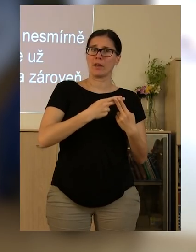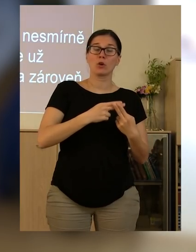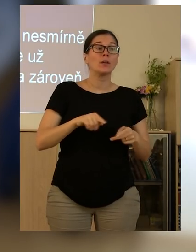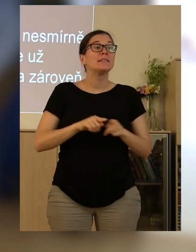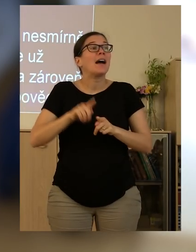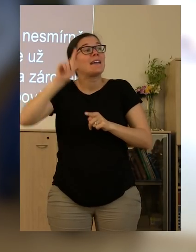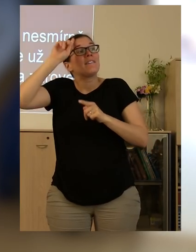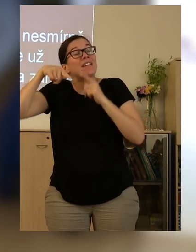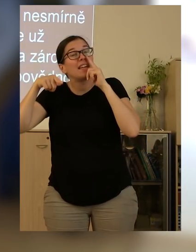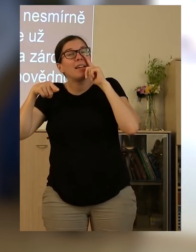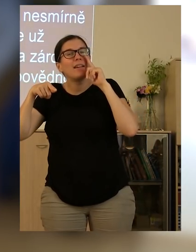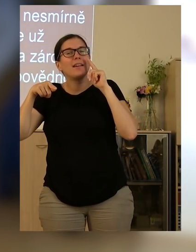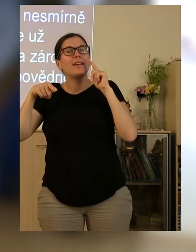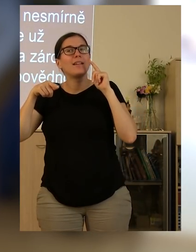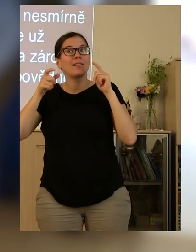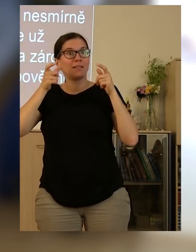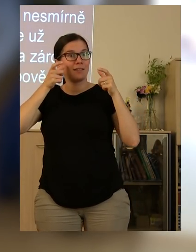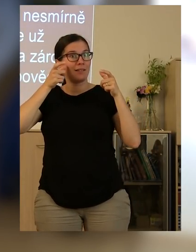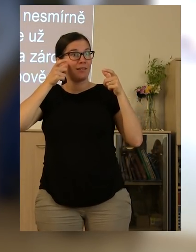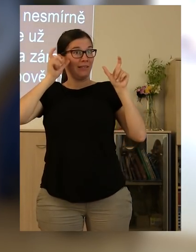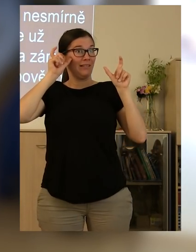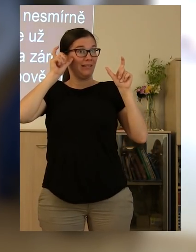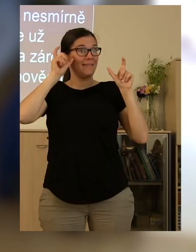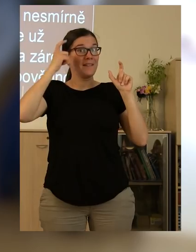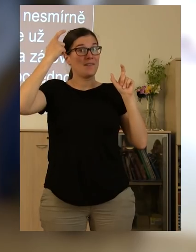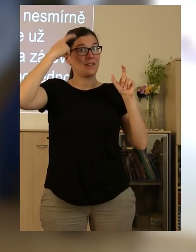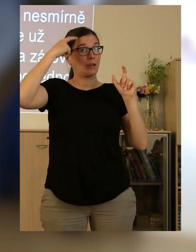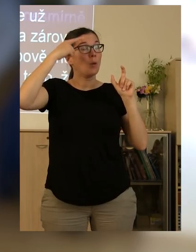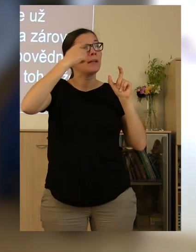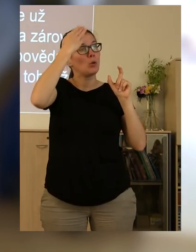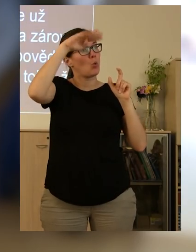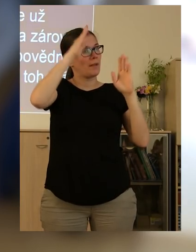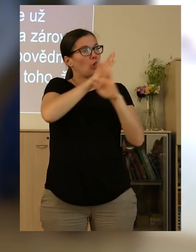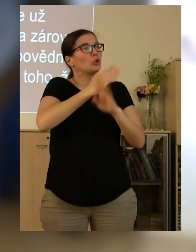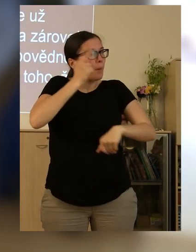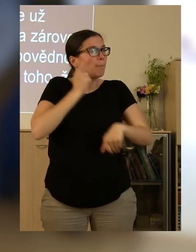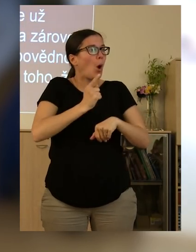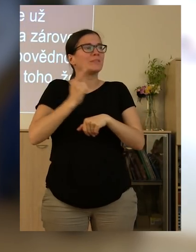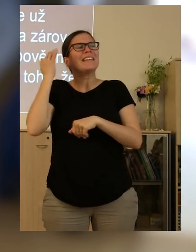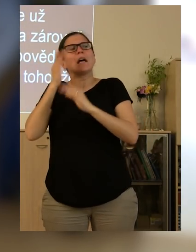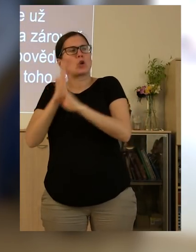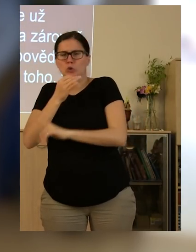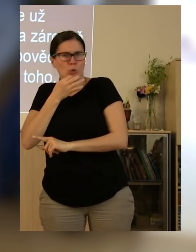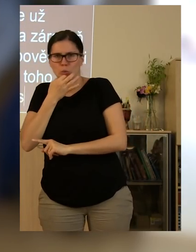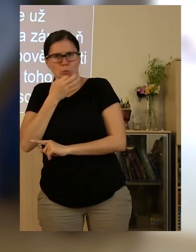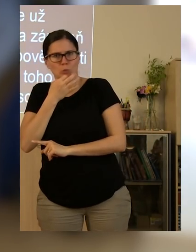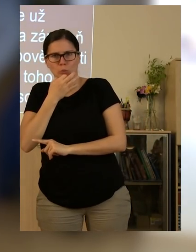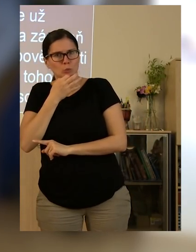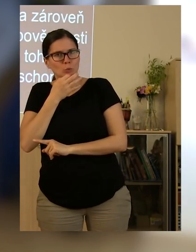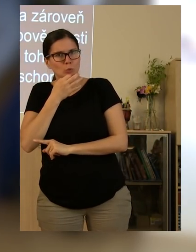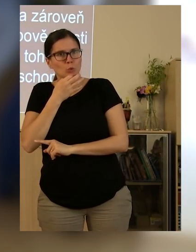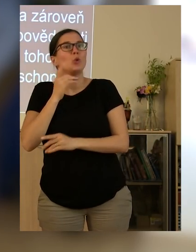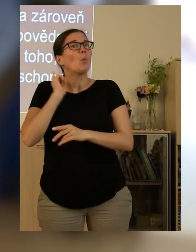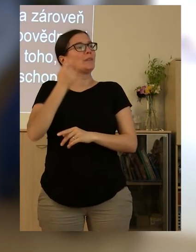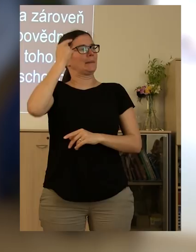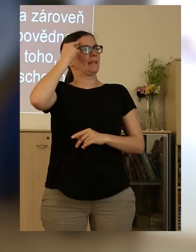pouze bdělý vědomí je schopný se rozhodnout. Protože jinak jsem tlačený instinktem